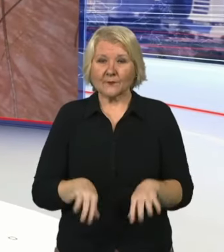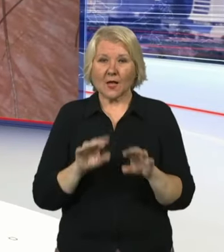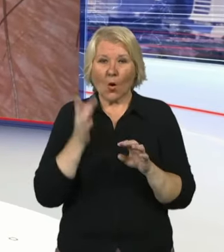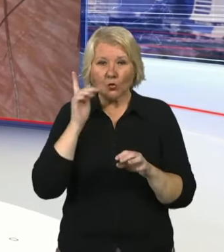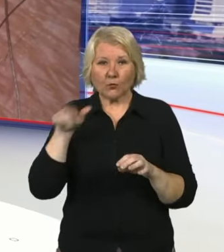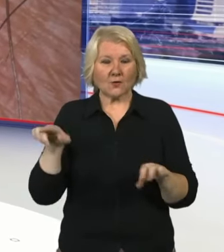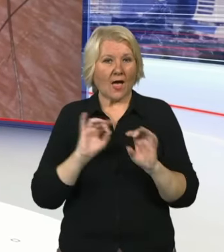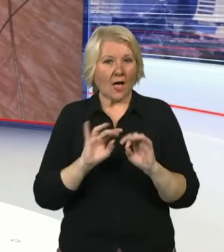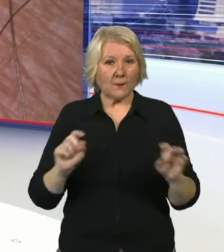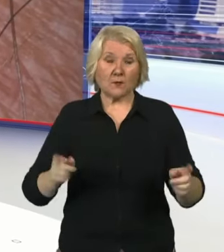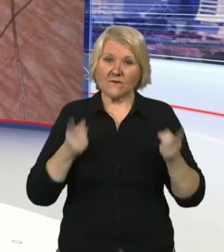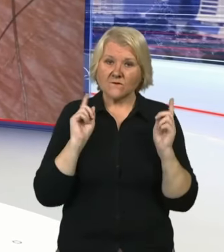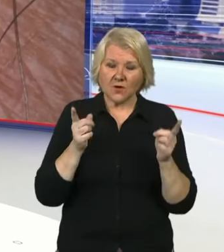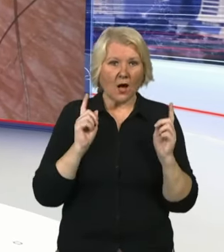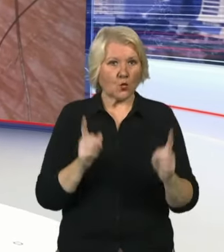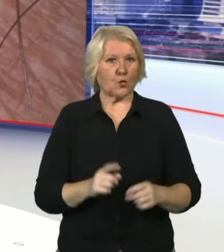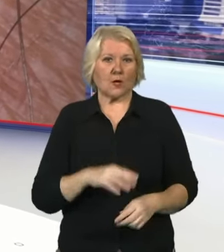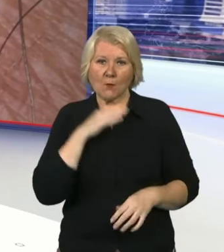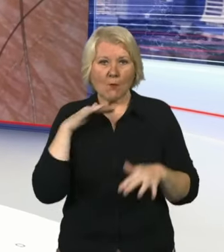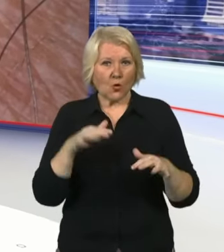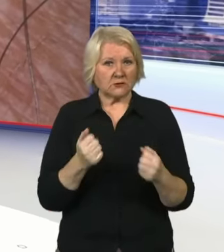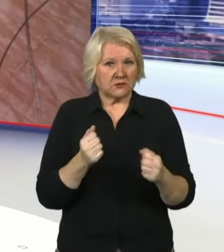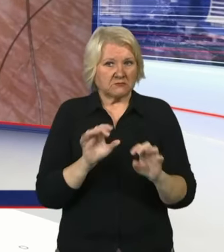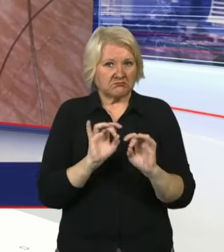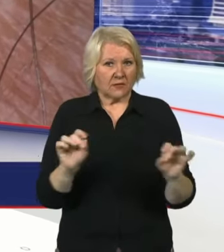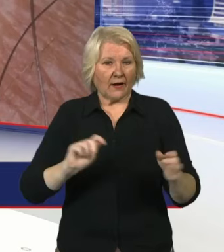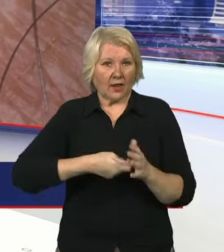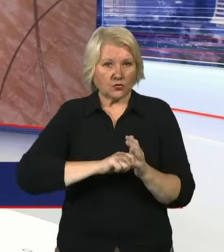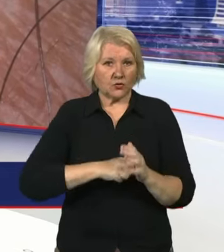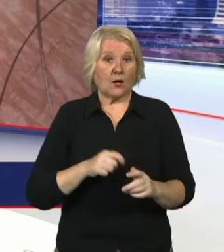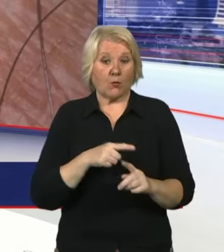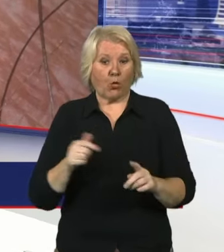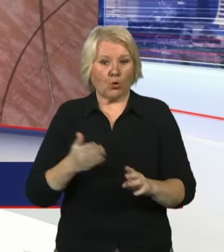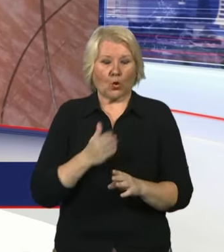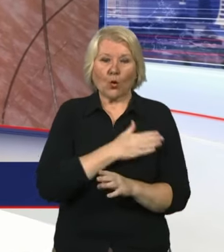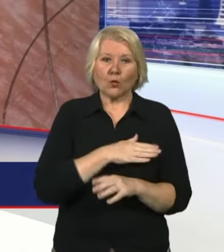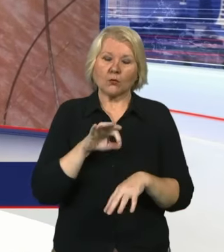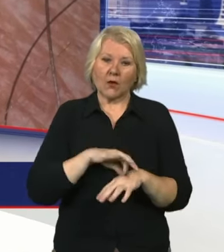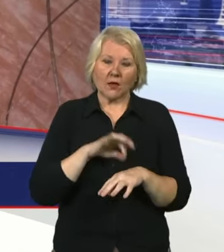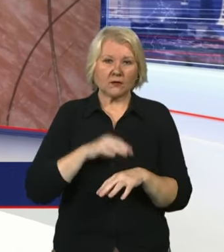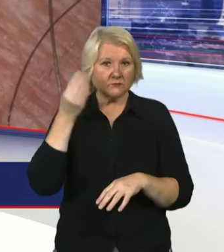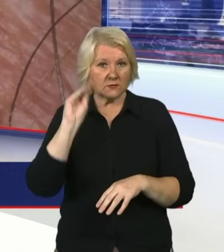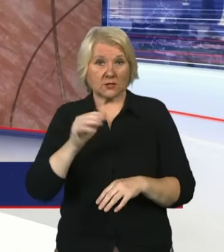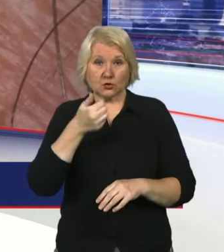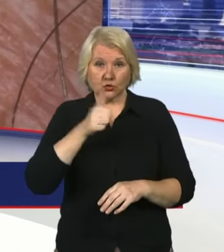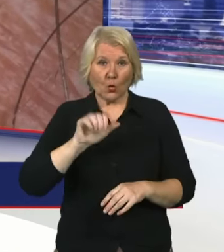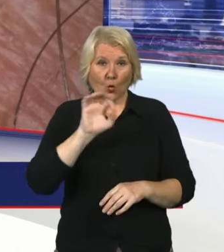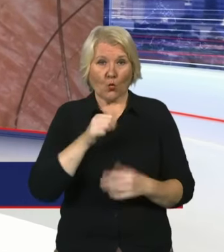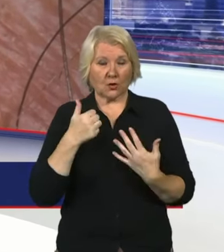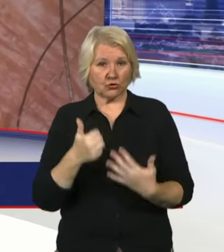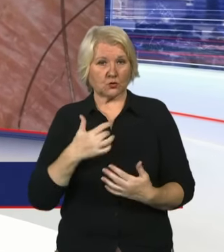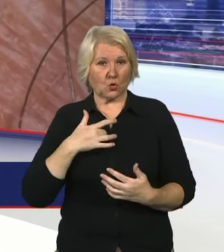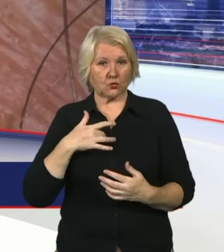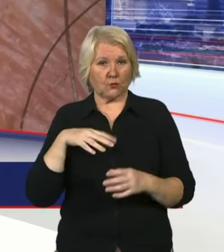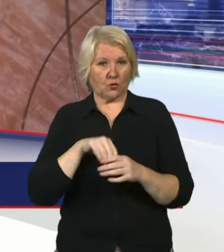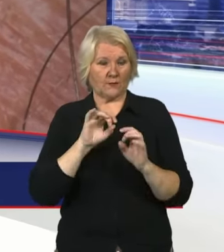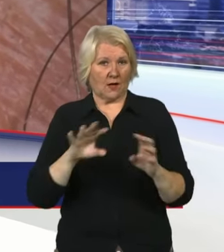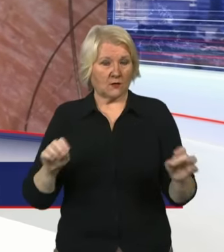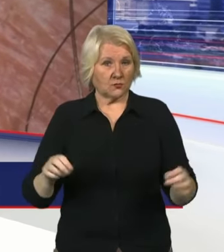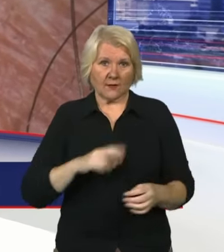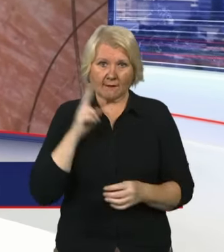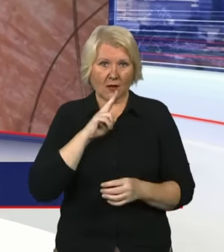Epidemiologové varují před mimořádnou aktivitou klíšťat. Za první polovinu roku lékaři nahlásili 106 nakažených. To je nejvíc případů